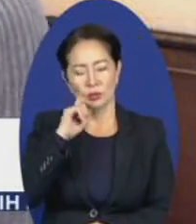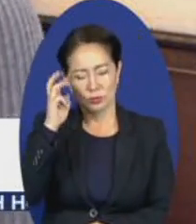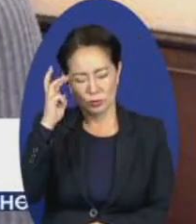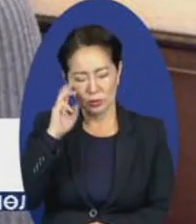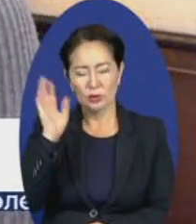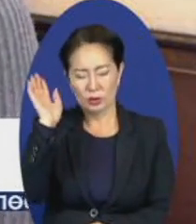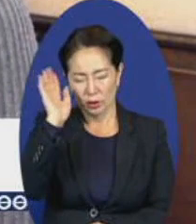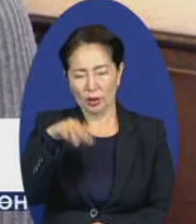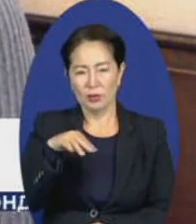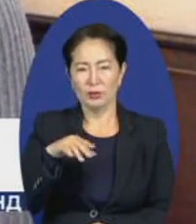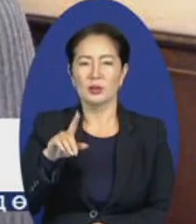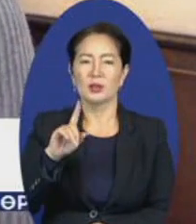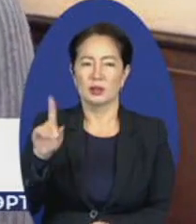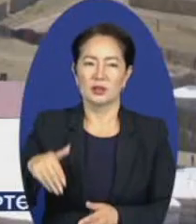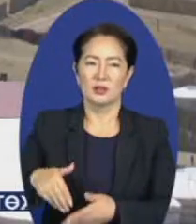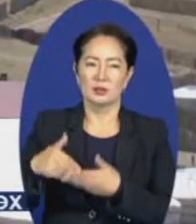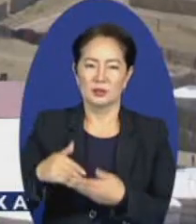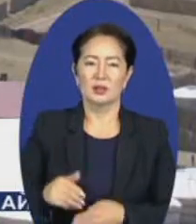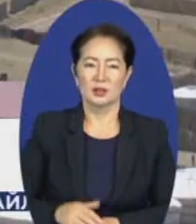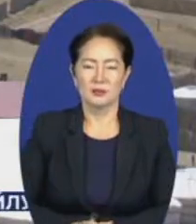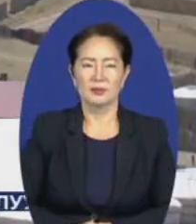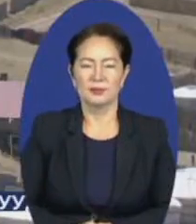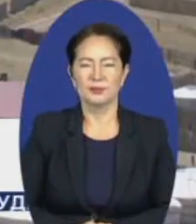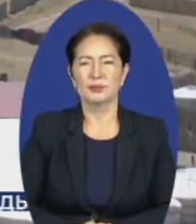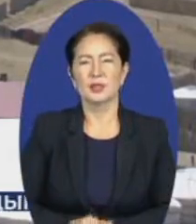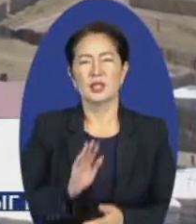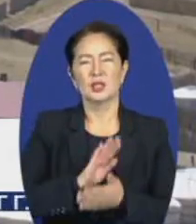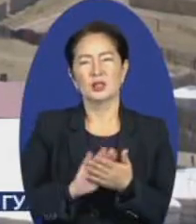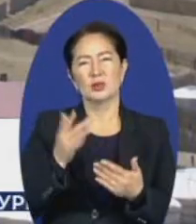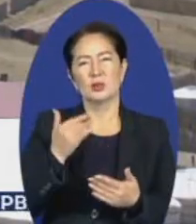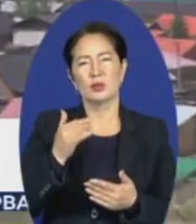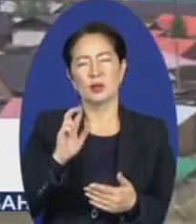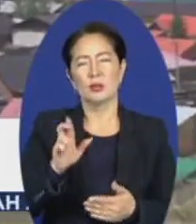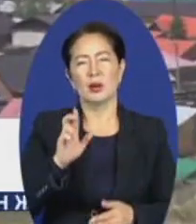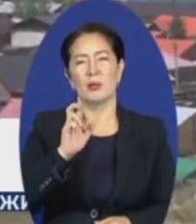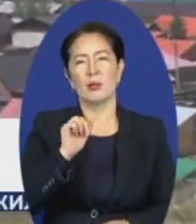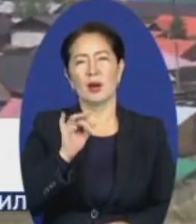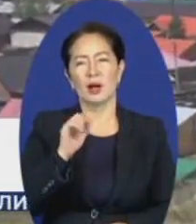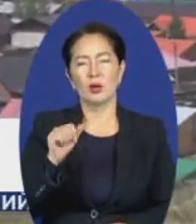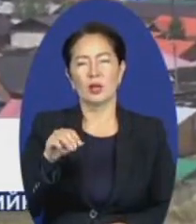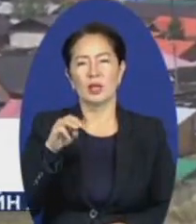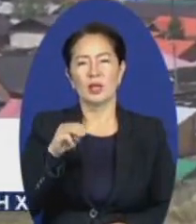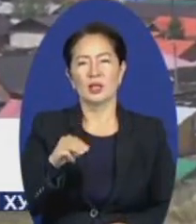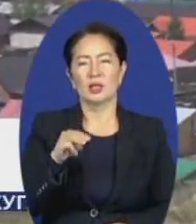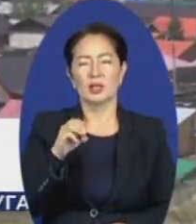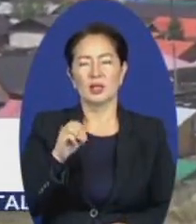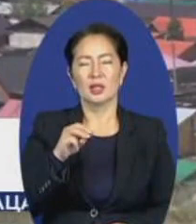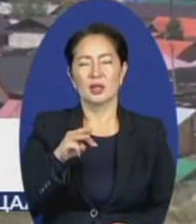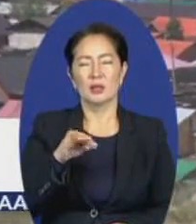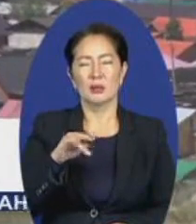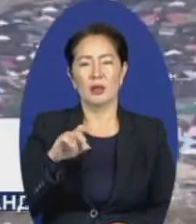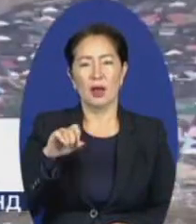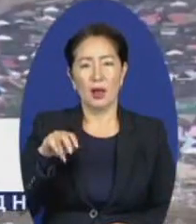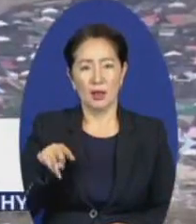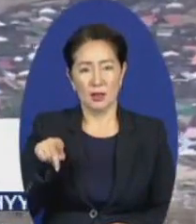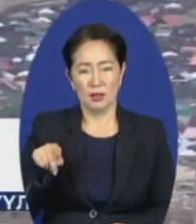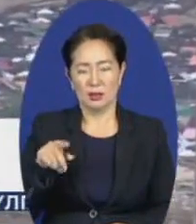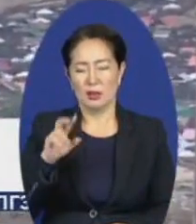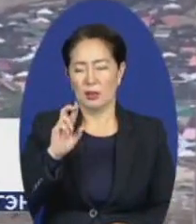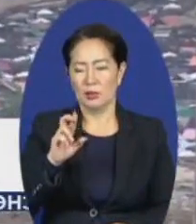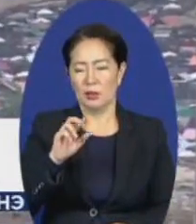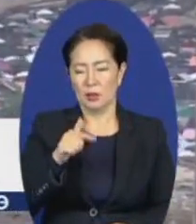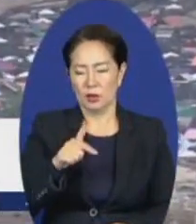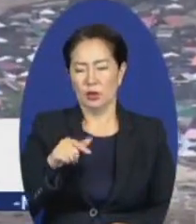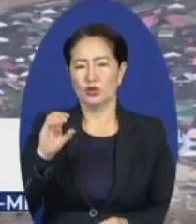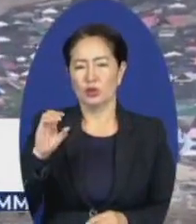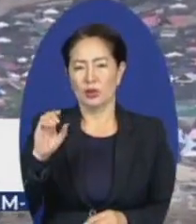хүсэл мөрөөдлөөр ингээд авах чадвар учраас Шинэ Улаанбаатар баруун терминал төслийг төр хувийн төвчлийн түншлэлийн хүрээнд нийслэлийн Баянгол,